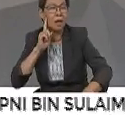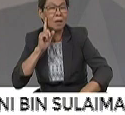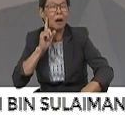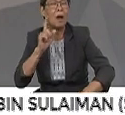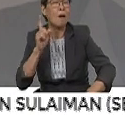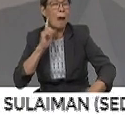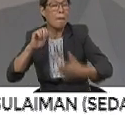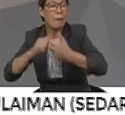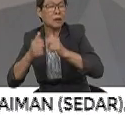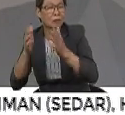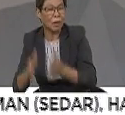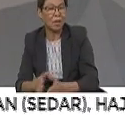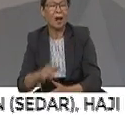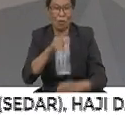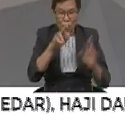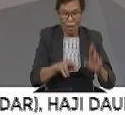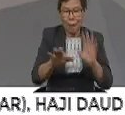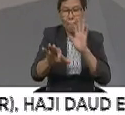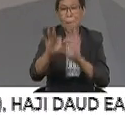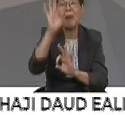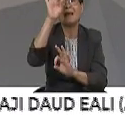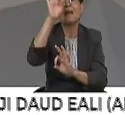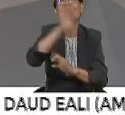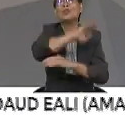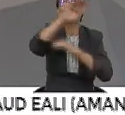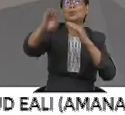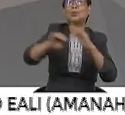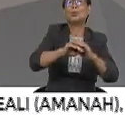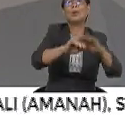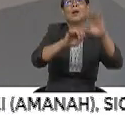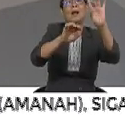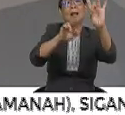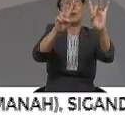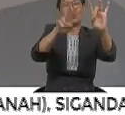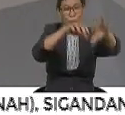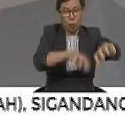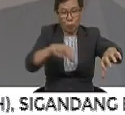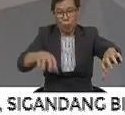sah rakyat bakal menjadi pilihan rakyat di Serawak diseluruh lapang kedua kawasan dewan undangan negeri kita ke